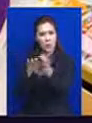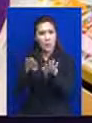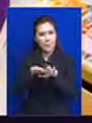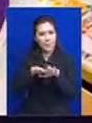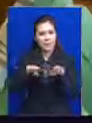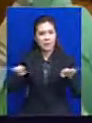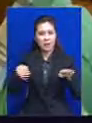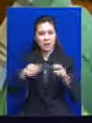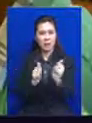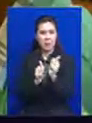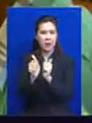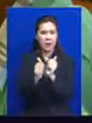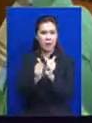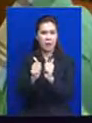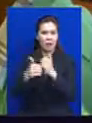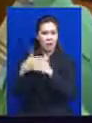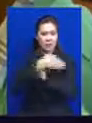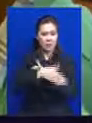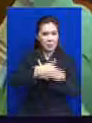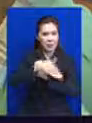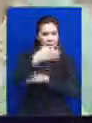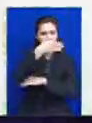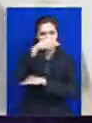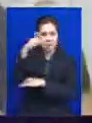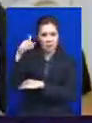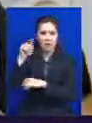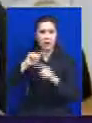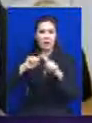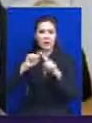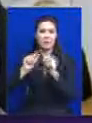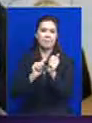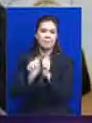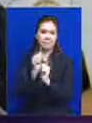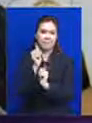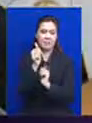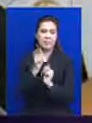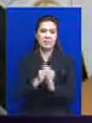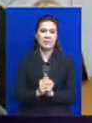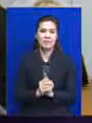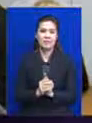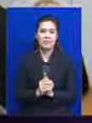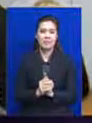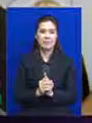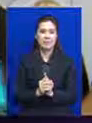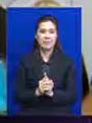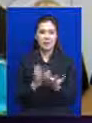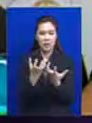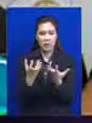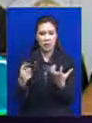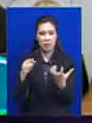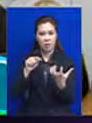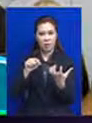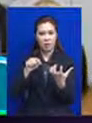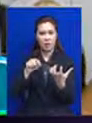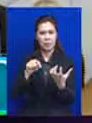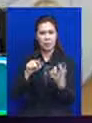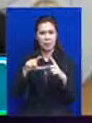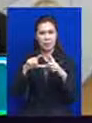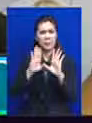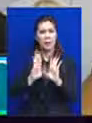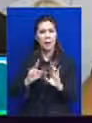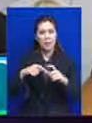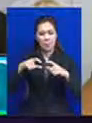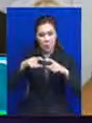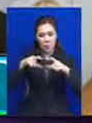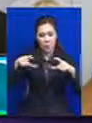สามารถแข่งขันได้ในตลาดทั้งในและต่างประเทศ การยกระดับเราก็จะใช้เป็นรูปของที่เราเรียกว่าคูปองวิ